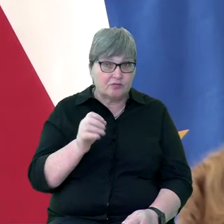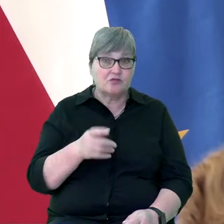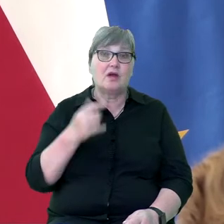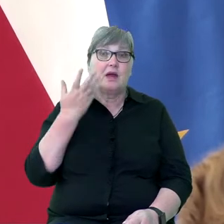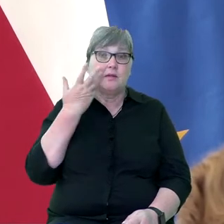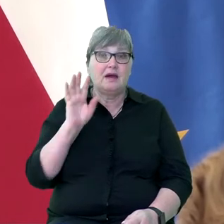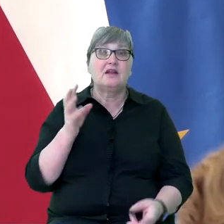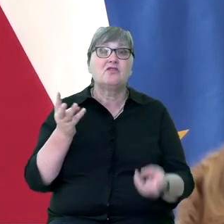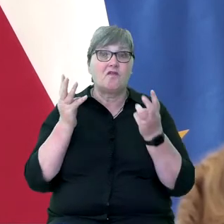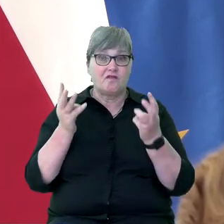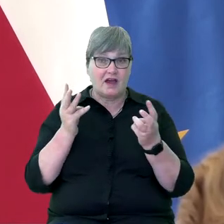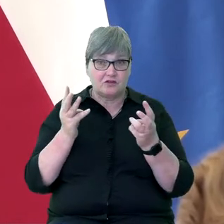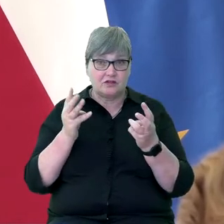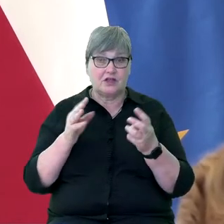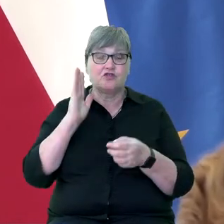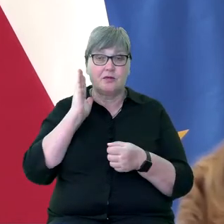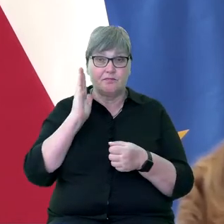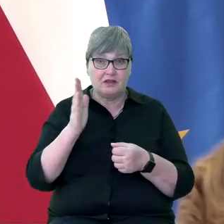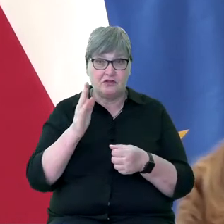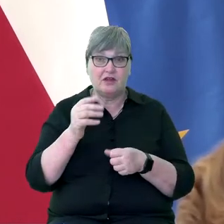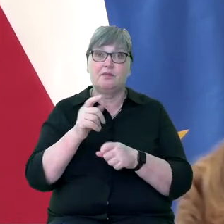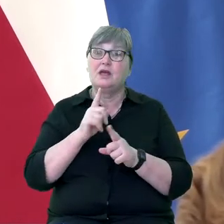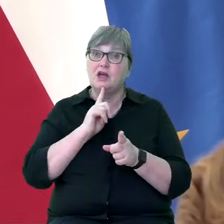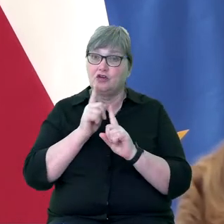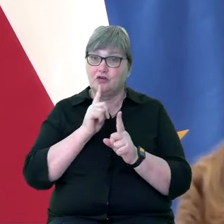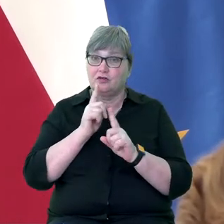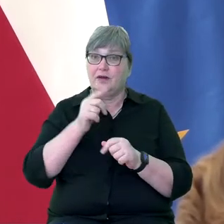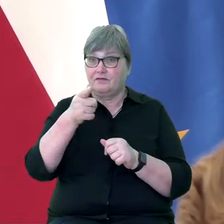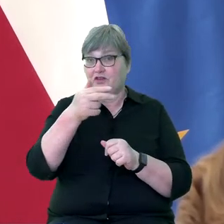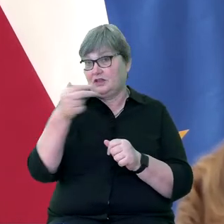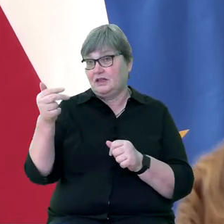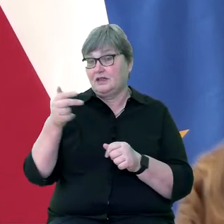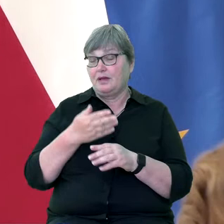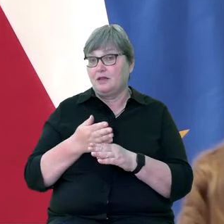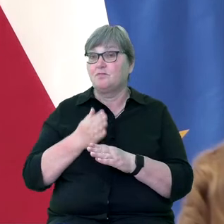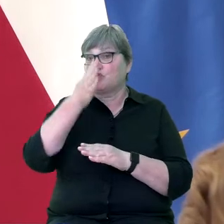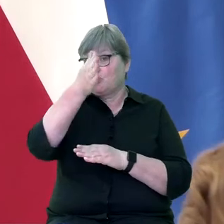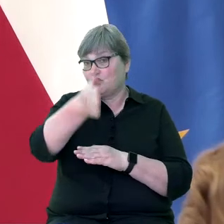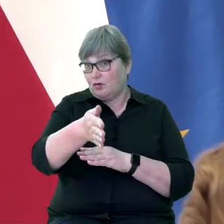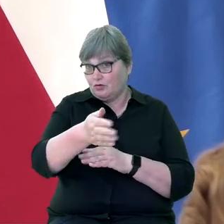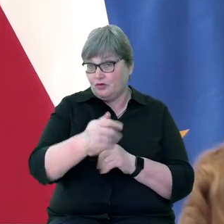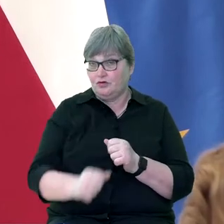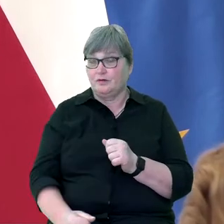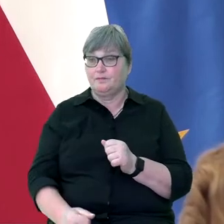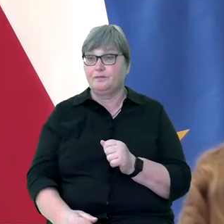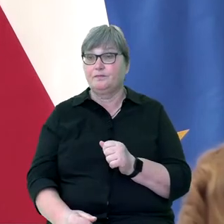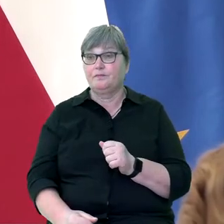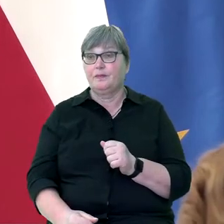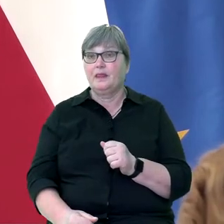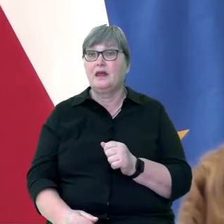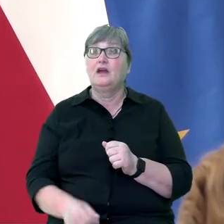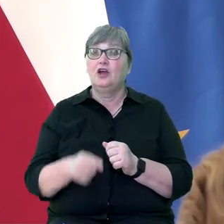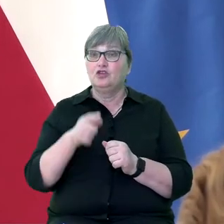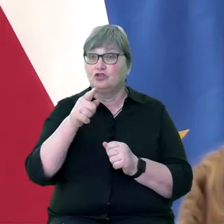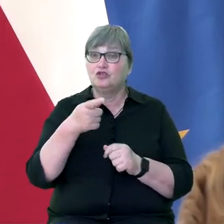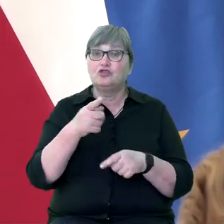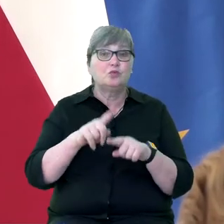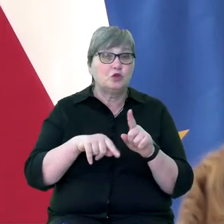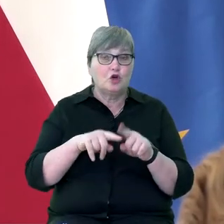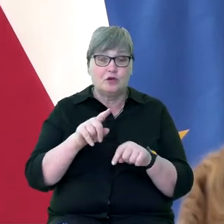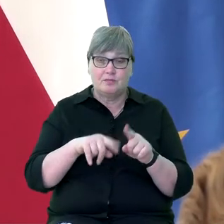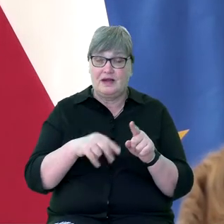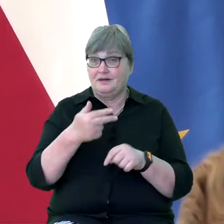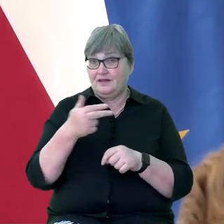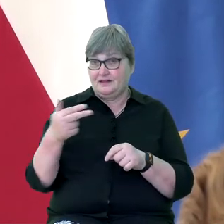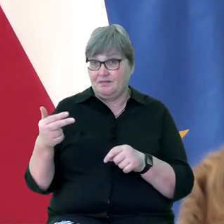że będziemy też rozmawiali o wyzwaniach przyszłości. One są w naturalny sposób